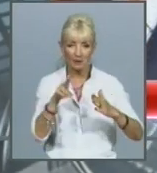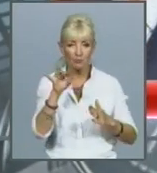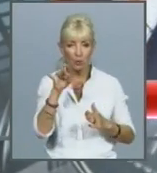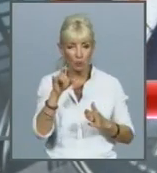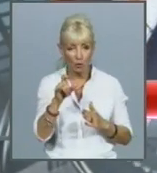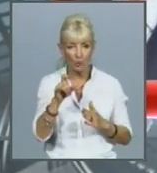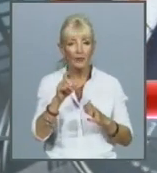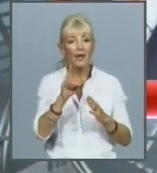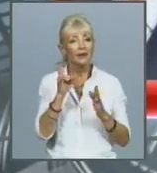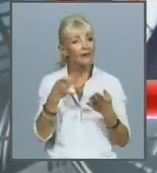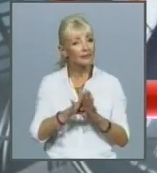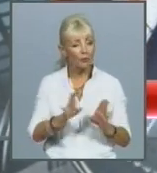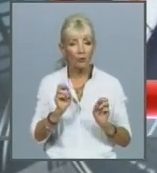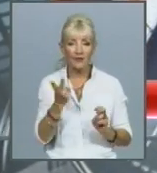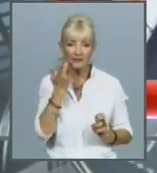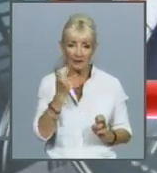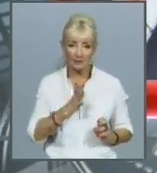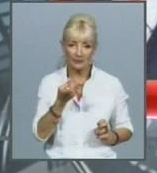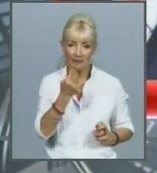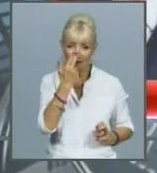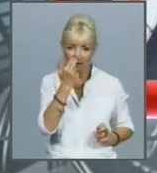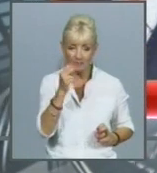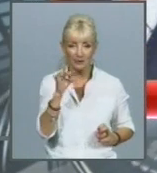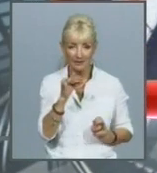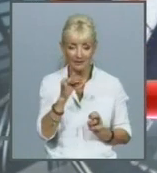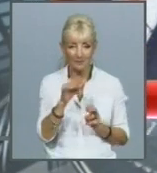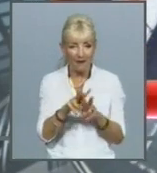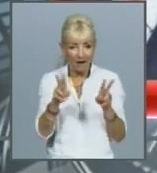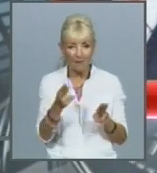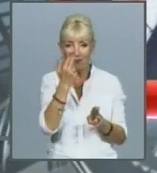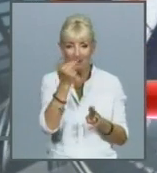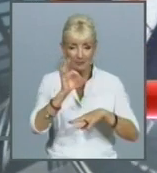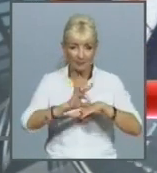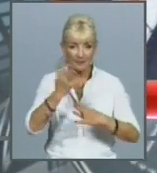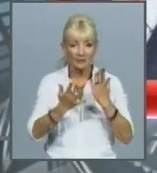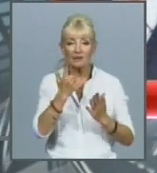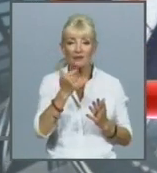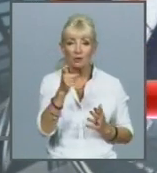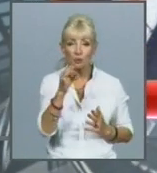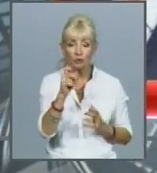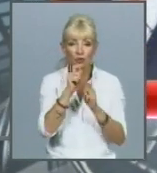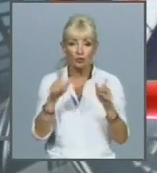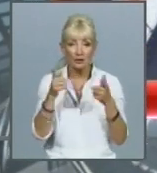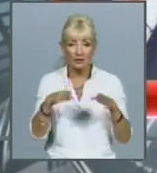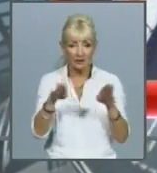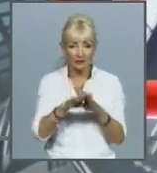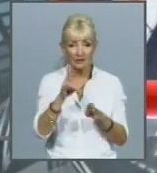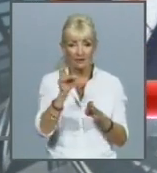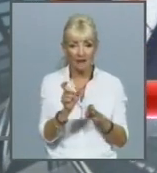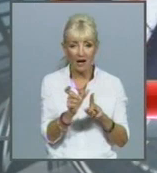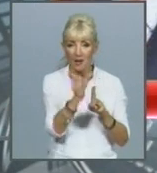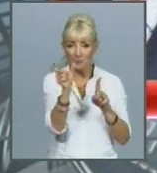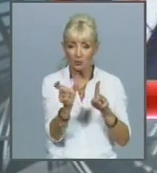такий, який у нас завжди був для грипу та грипоподібних захворювань. Якщо червона зона, школа закривається на певний період